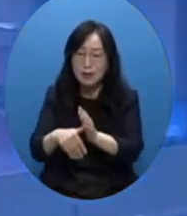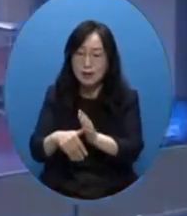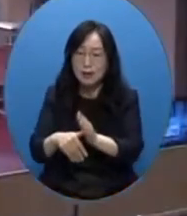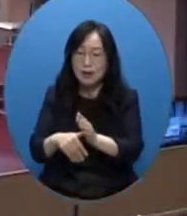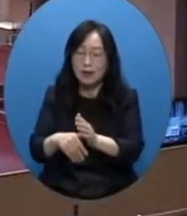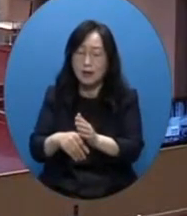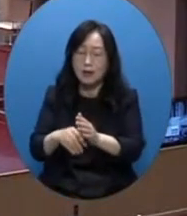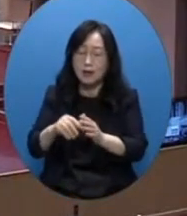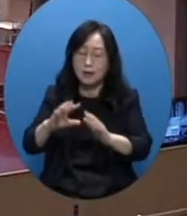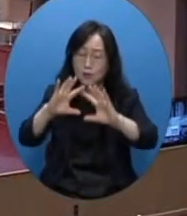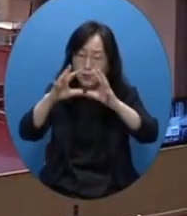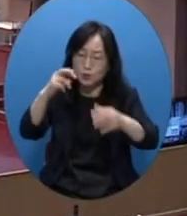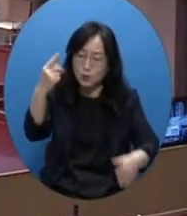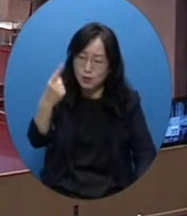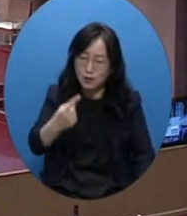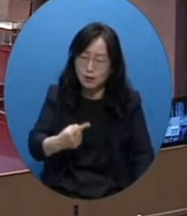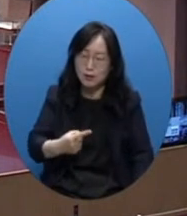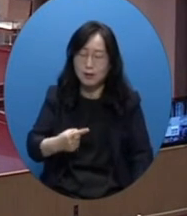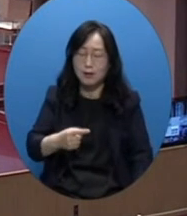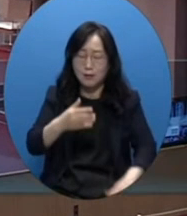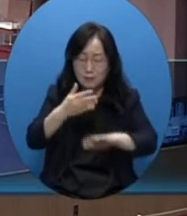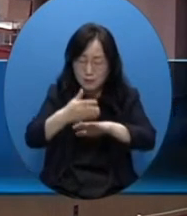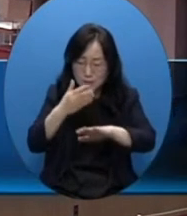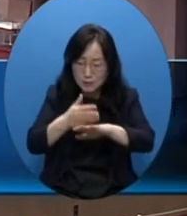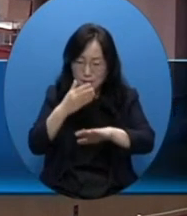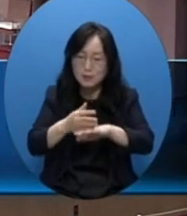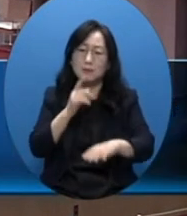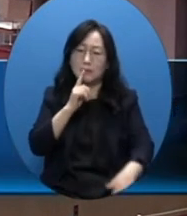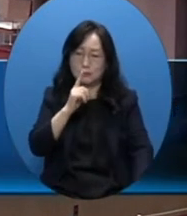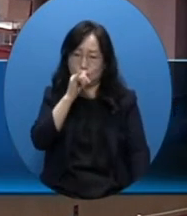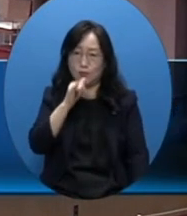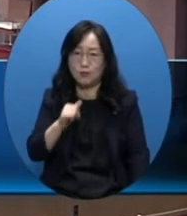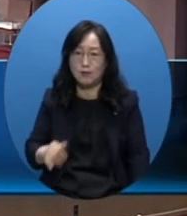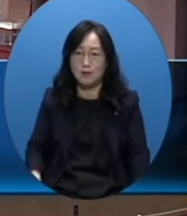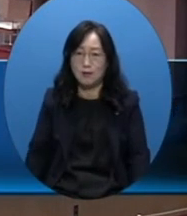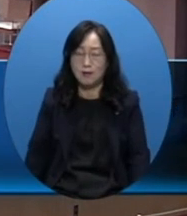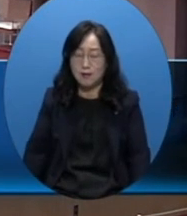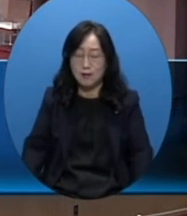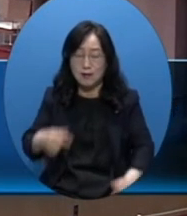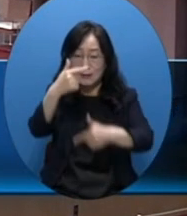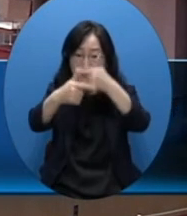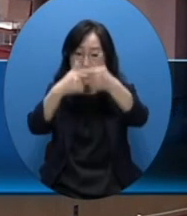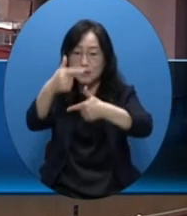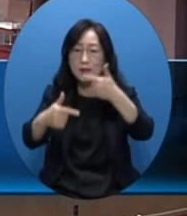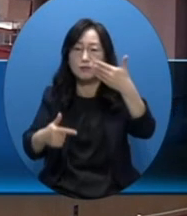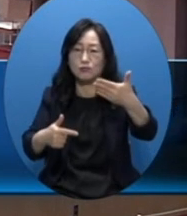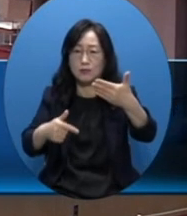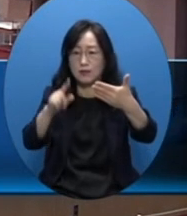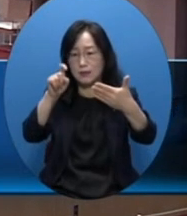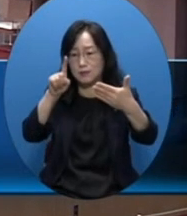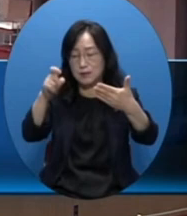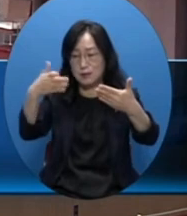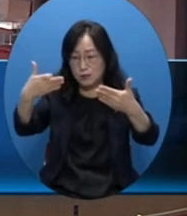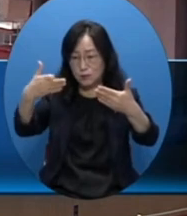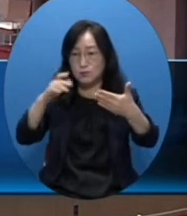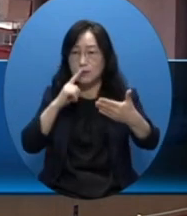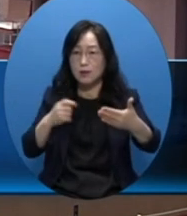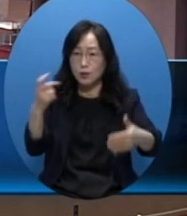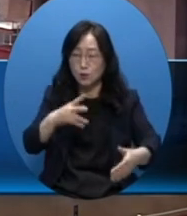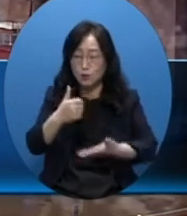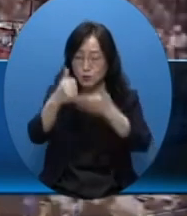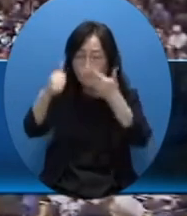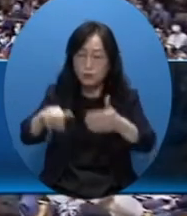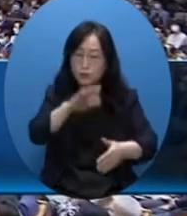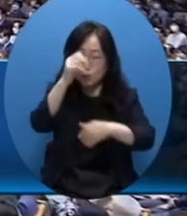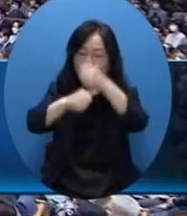감사합니다. 느헤미야 9장 11절 19절을 이어가지 말씀합니다. 또 주께서 우리 조상들